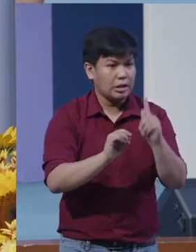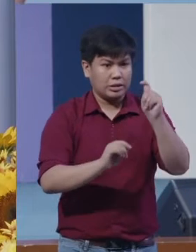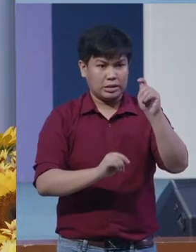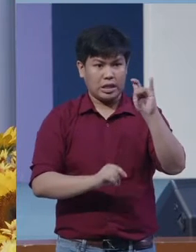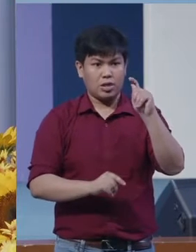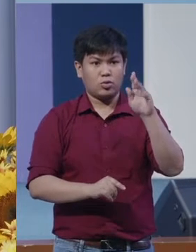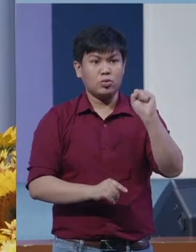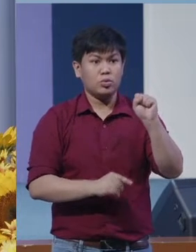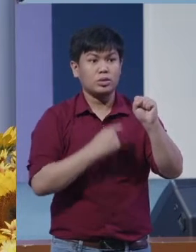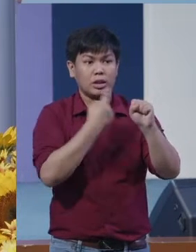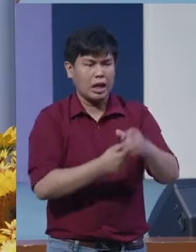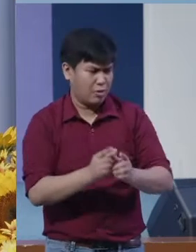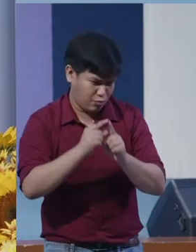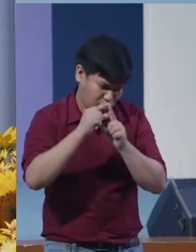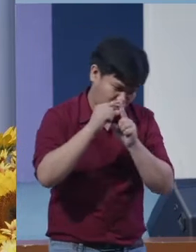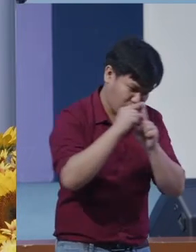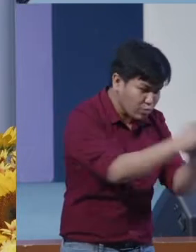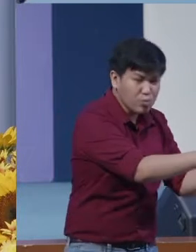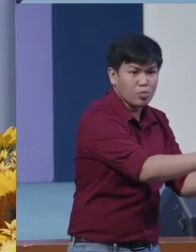Pero one-on-one.